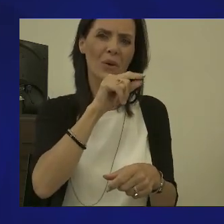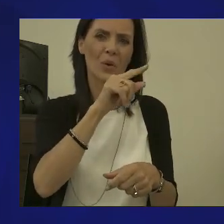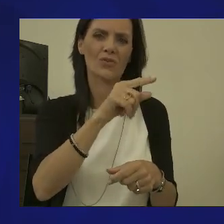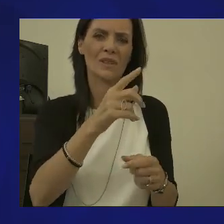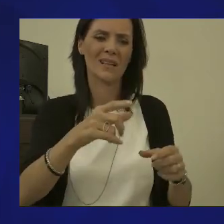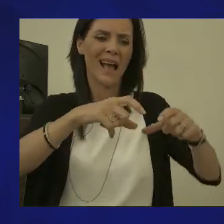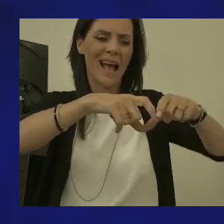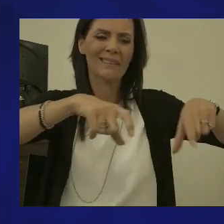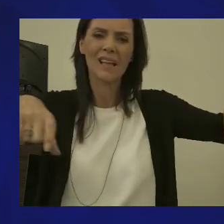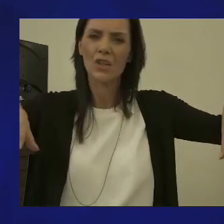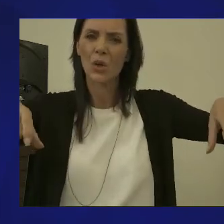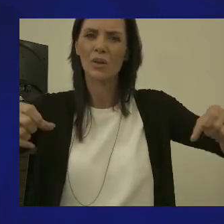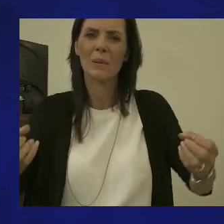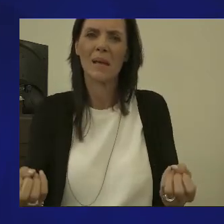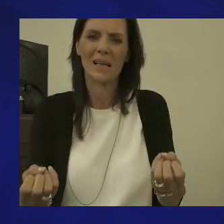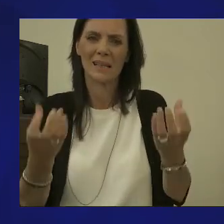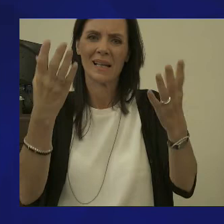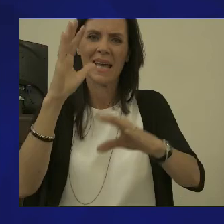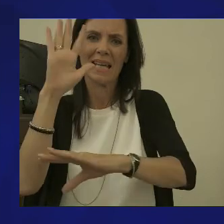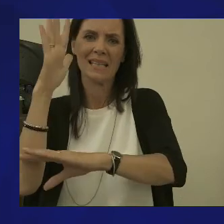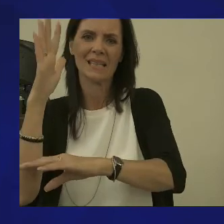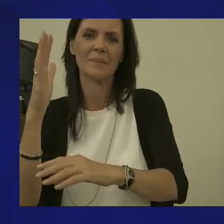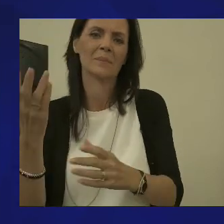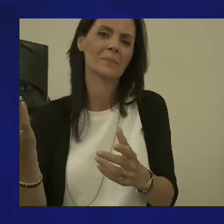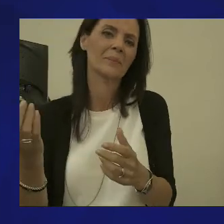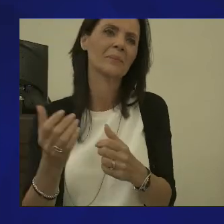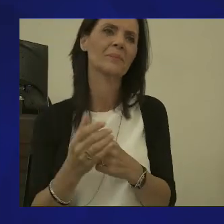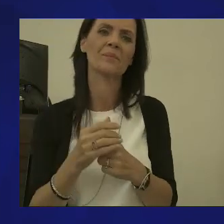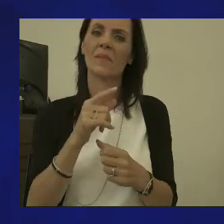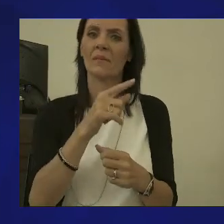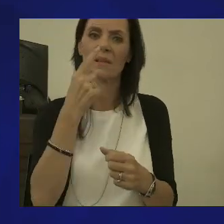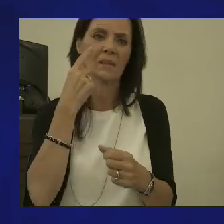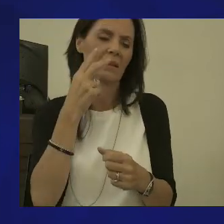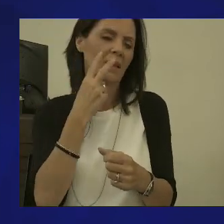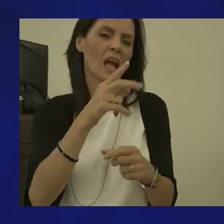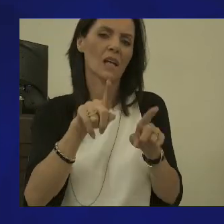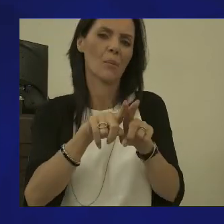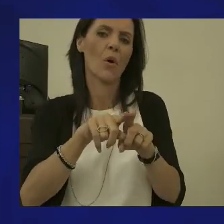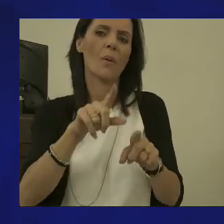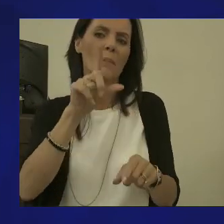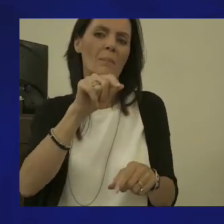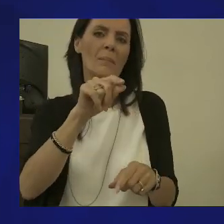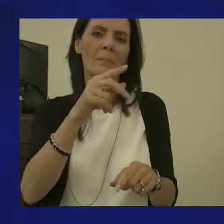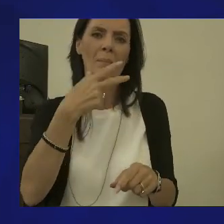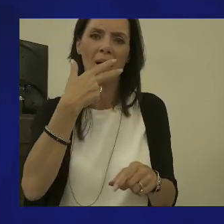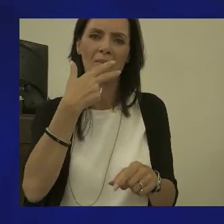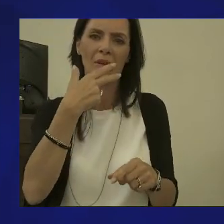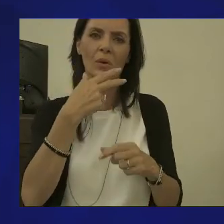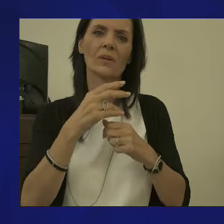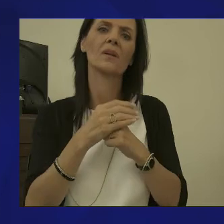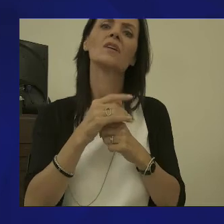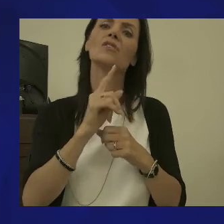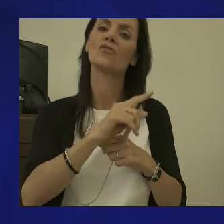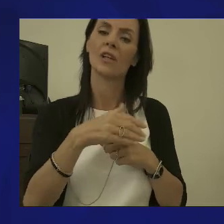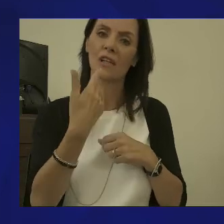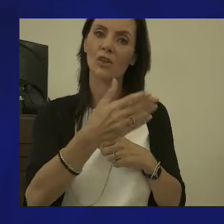שזה עדניות עם עצים בגיל יומיים, שזה ממש נראה כמו מאפרות, אלא שממש